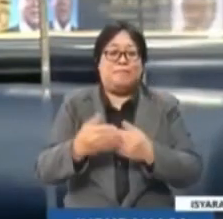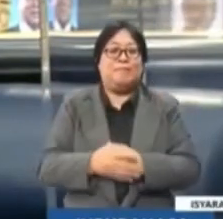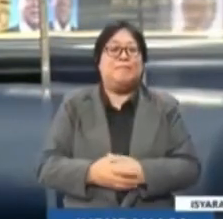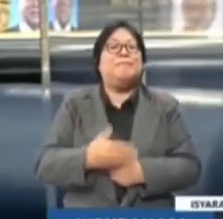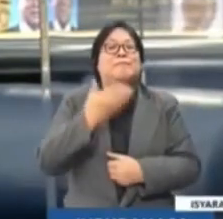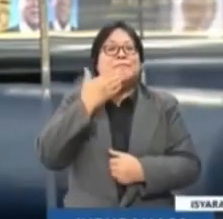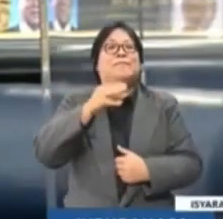SMS Twitter